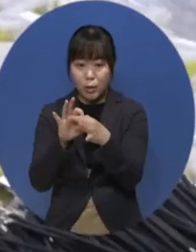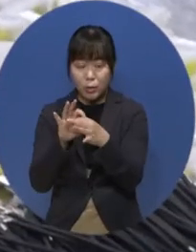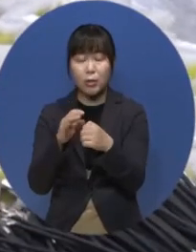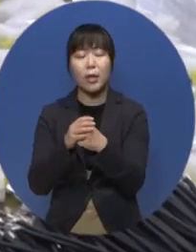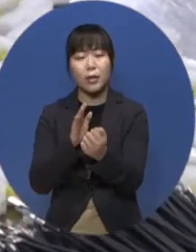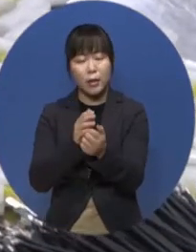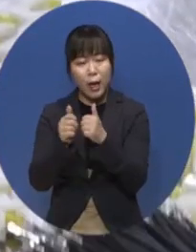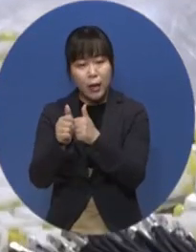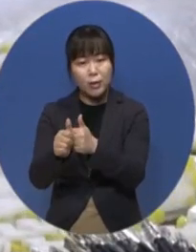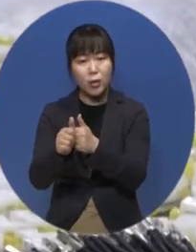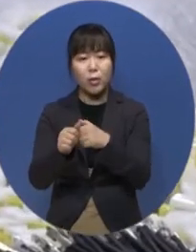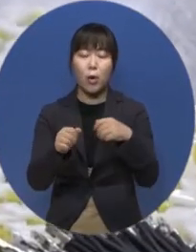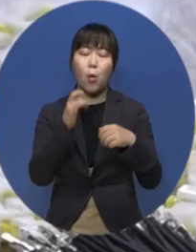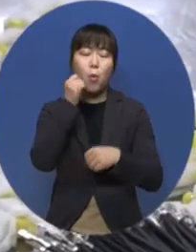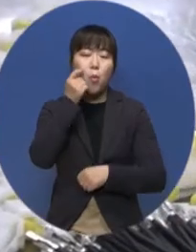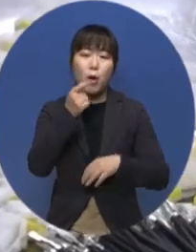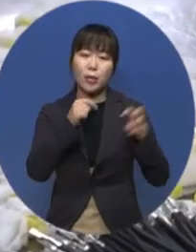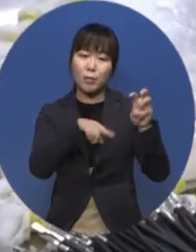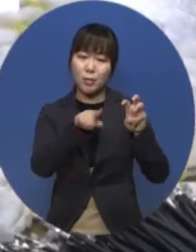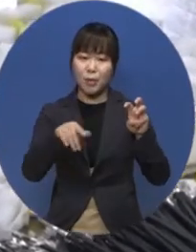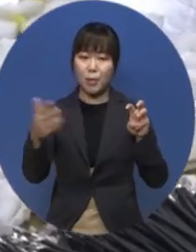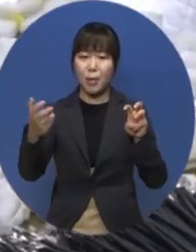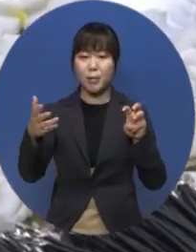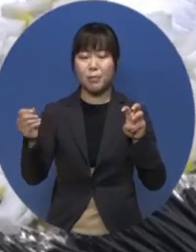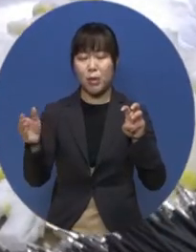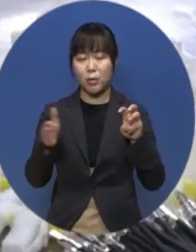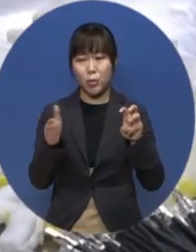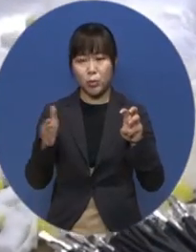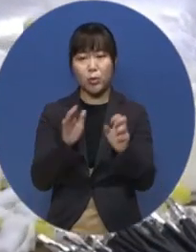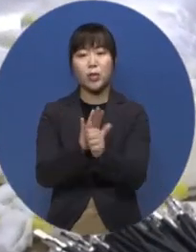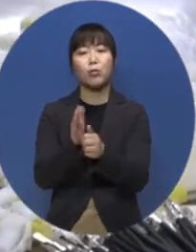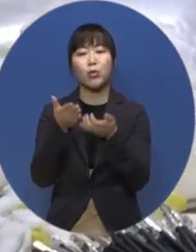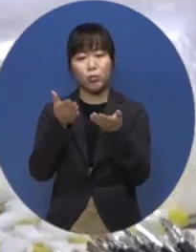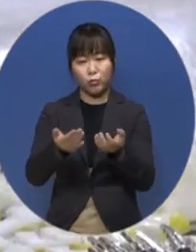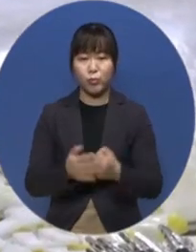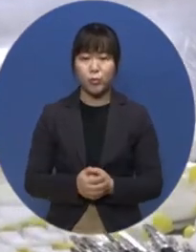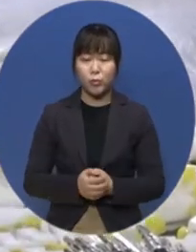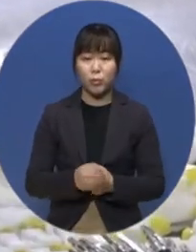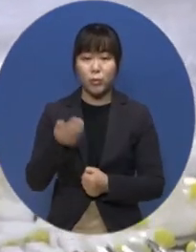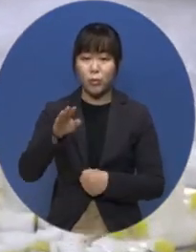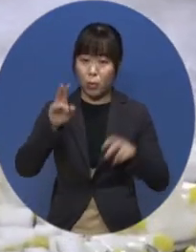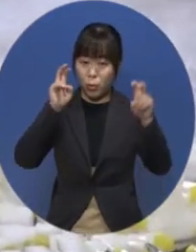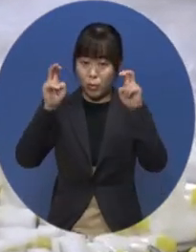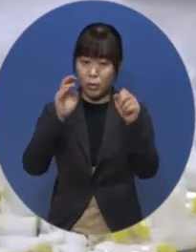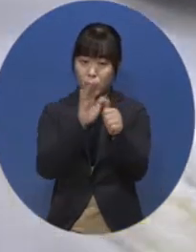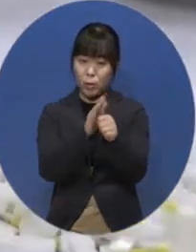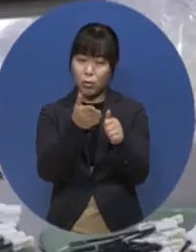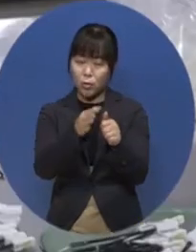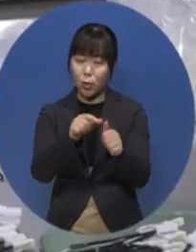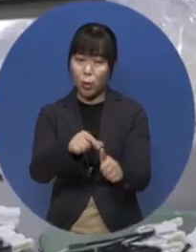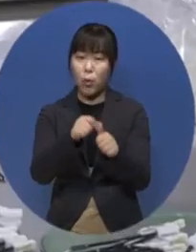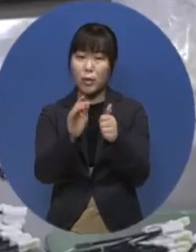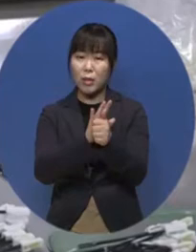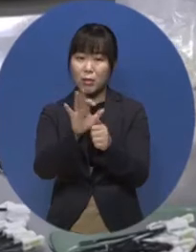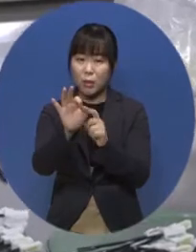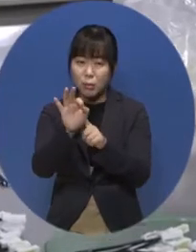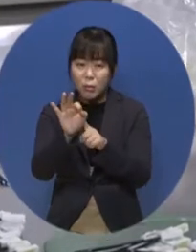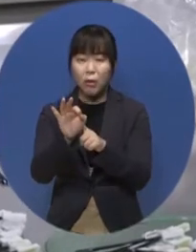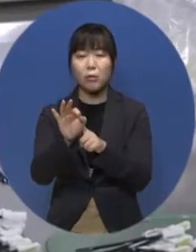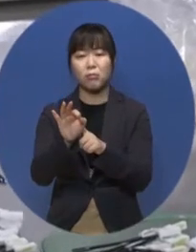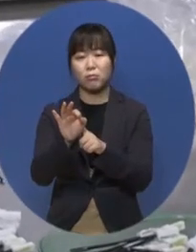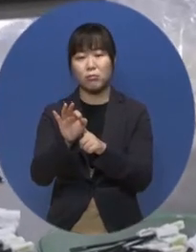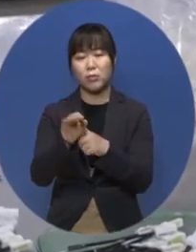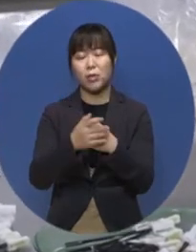30만 원에서 80만원을 기업체 지원하고 있습니다 그러나 기업체 지원하는 고용 장려금 은 채용된